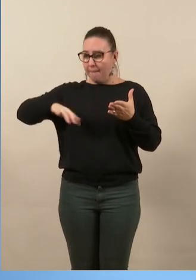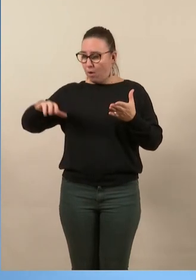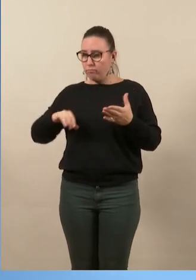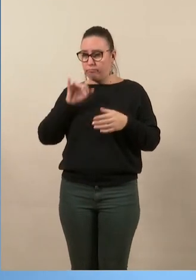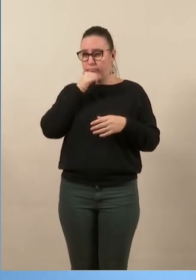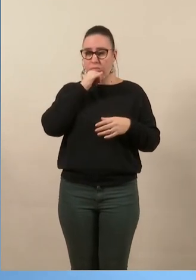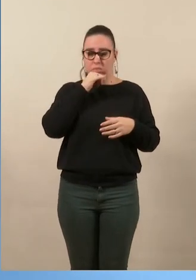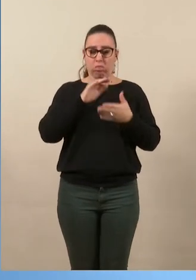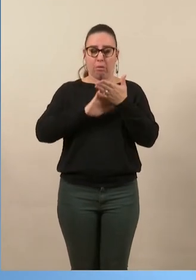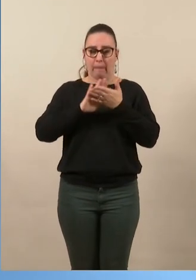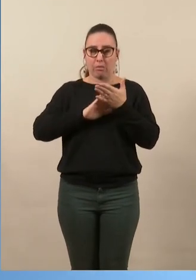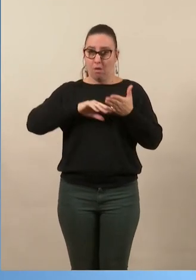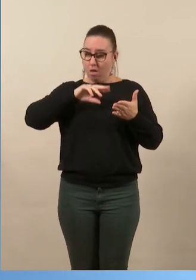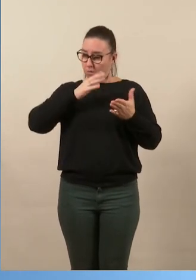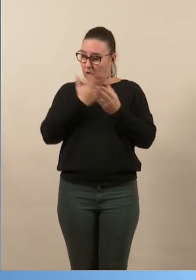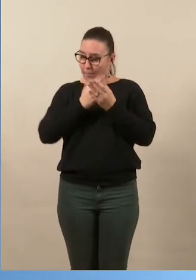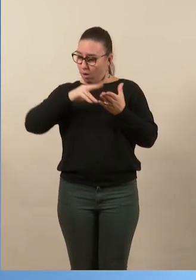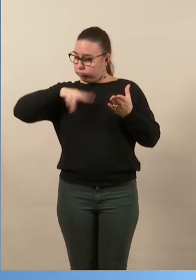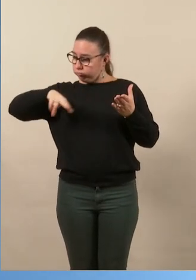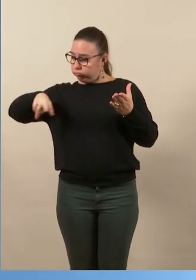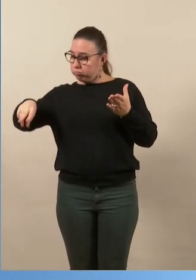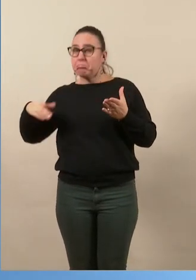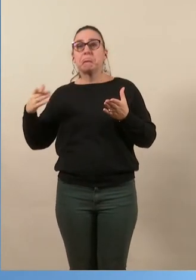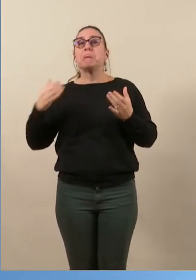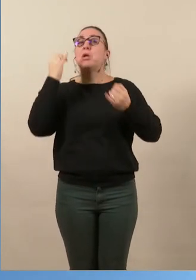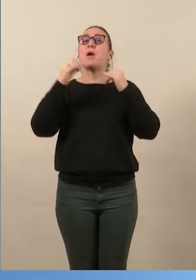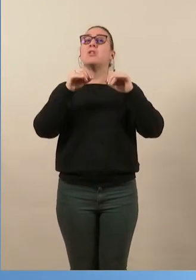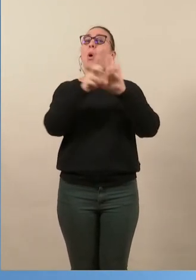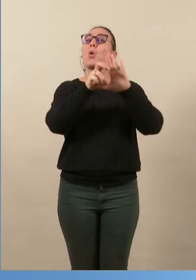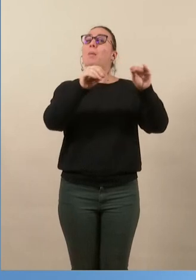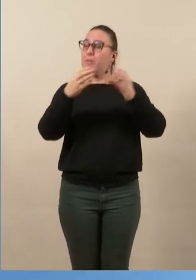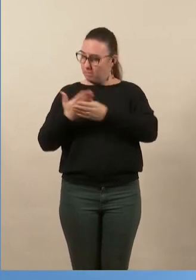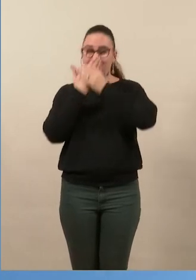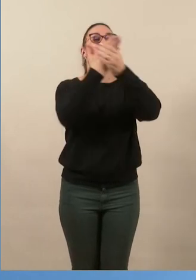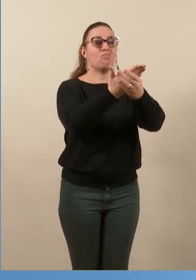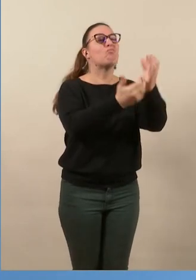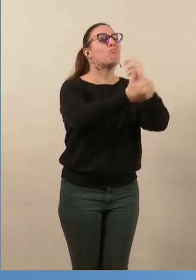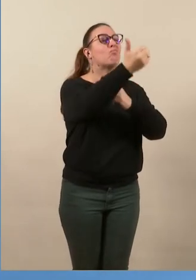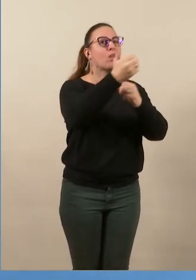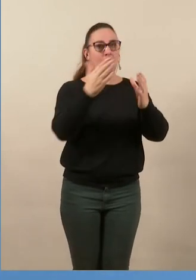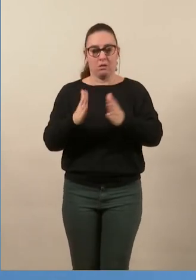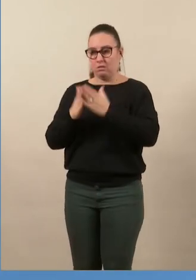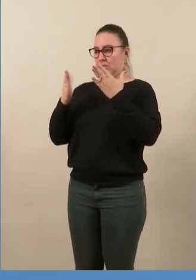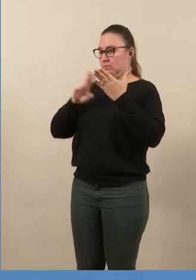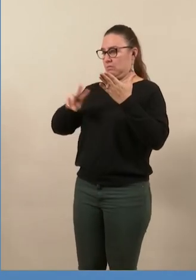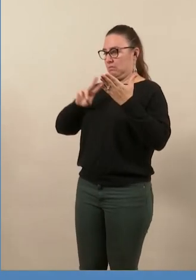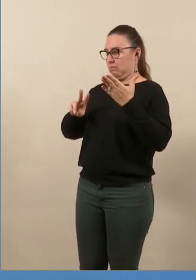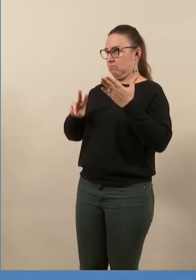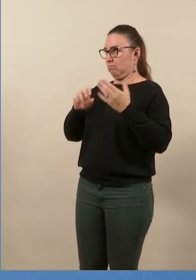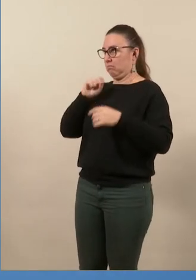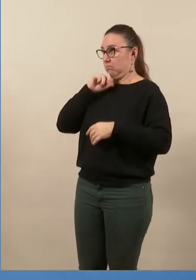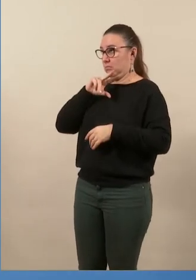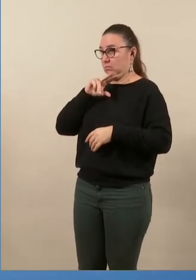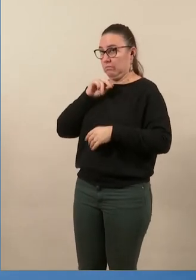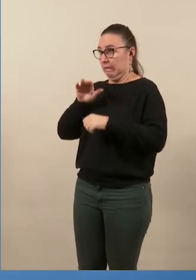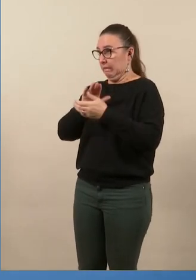pardon qui si vous le donnez à des Grenoblois ils vont vous dire mais c'est je comprends rien je ne sais pas de